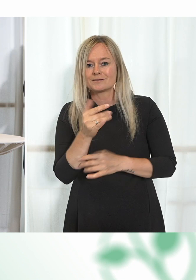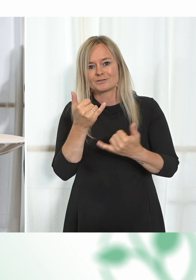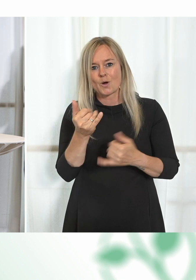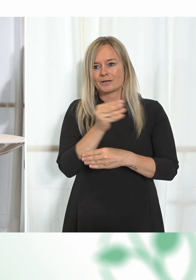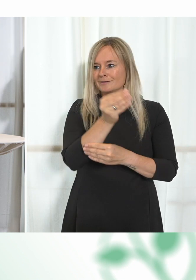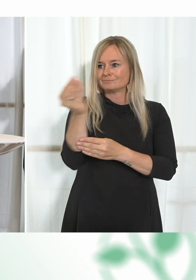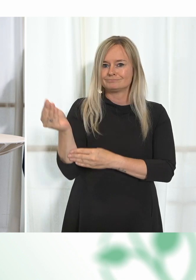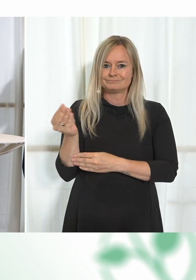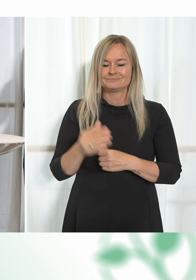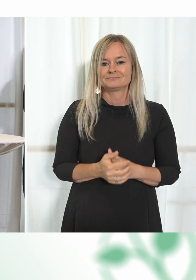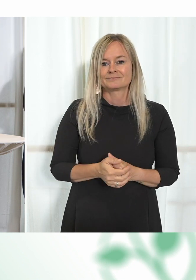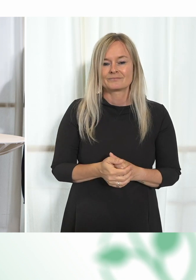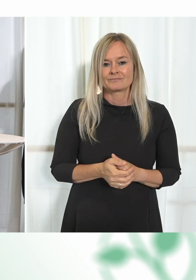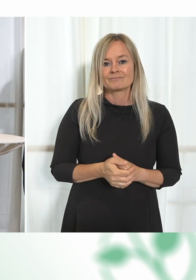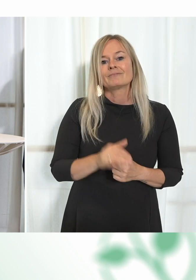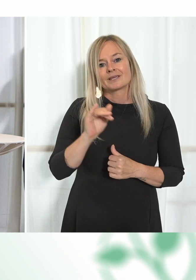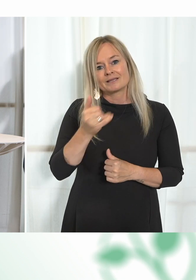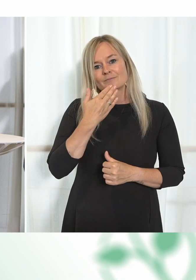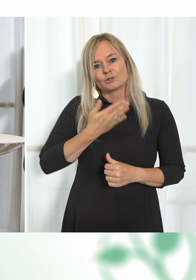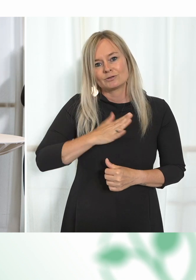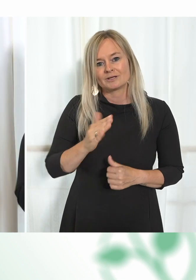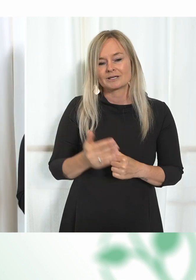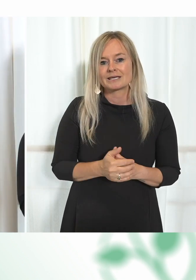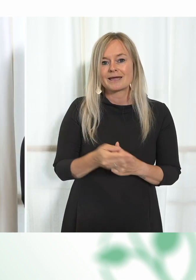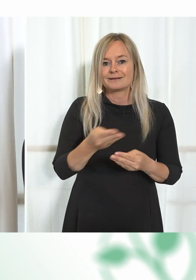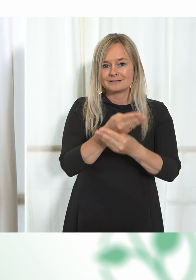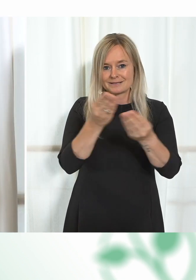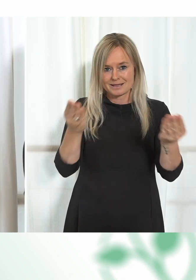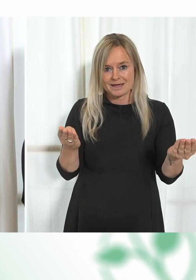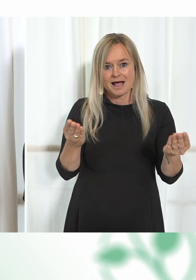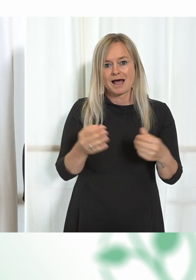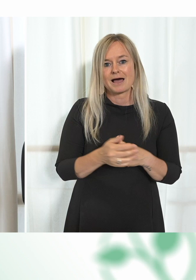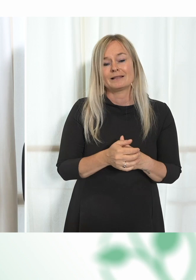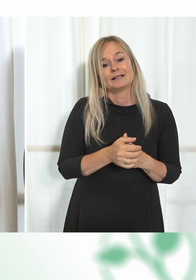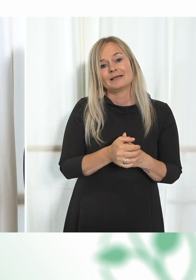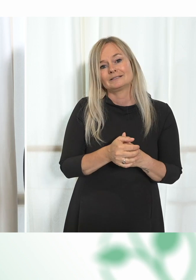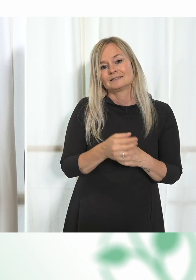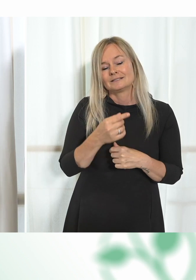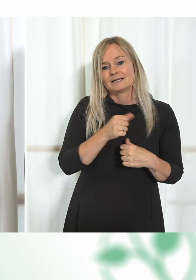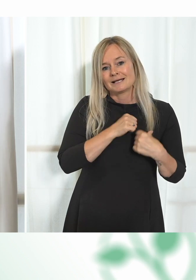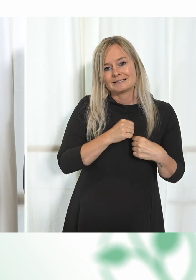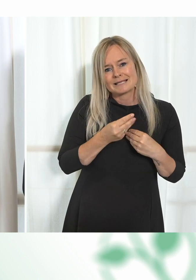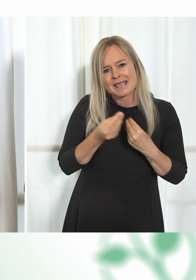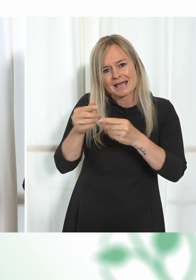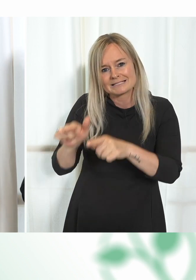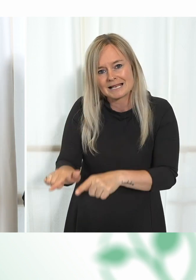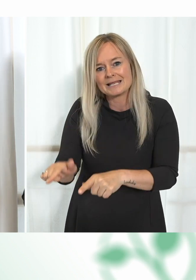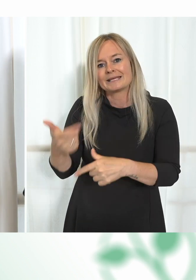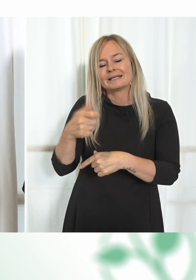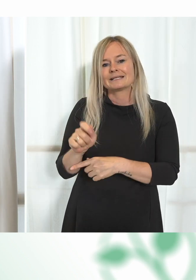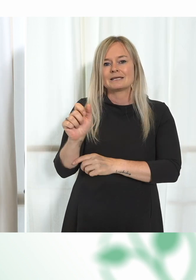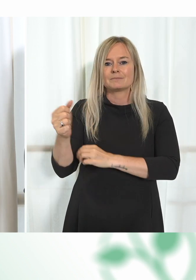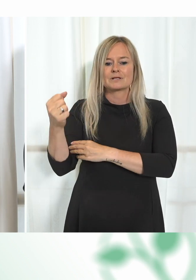heute? Ja, also ich möchte gerne Ihnen ans Herz legen. Es gibt ein berühmtes Motto von